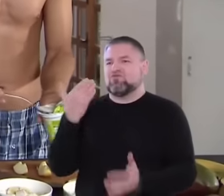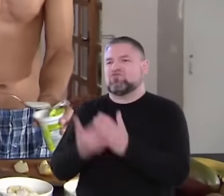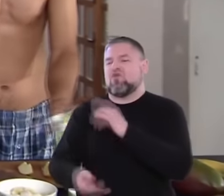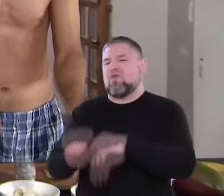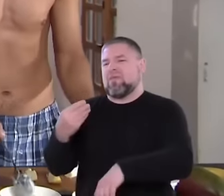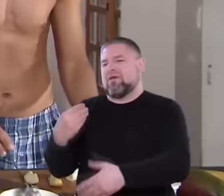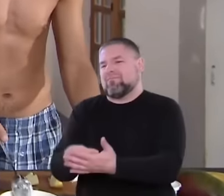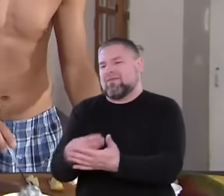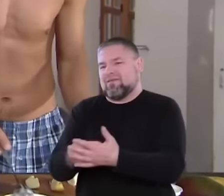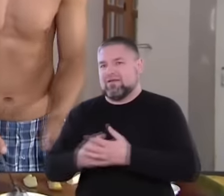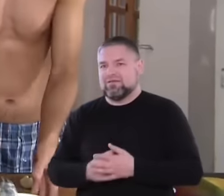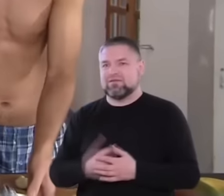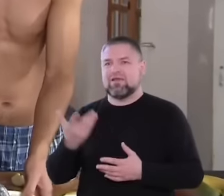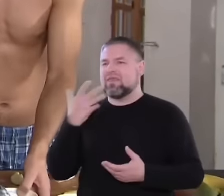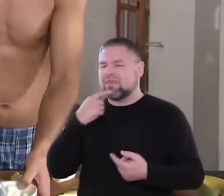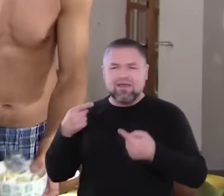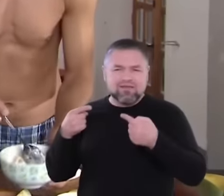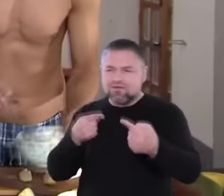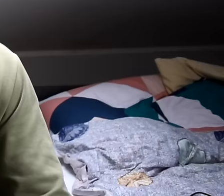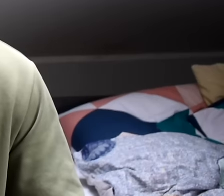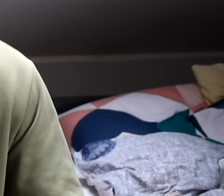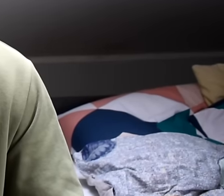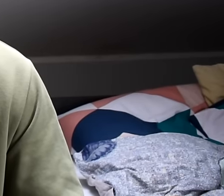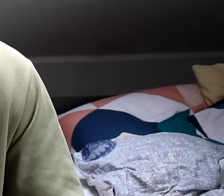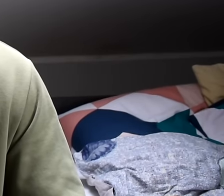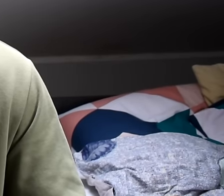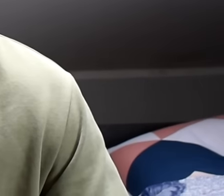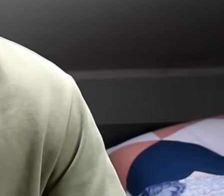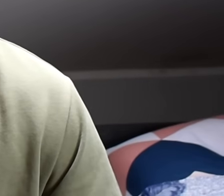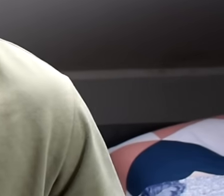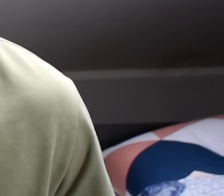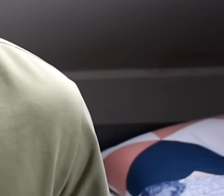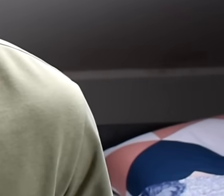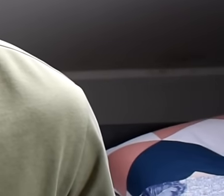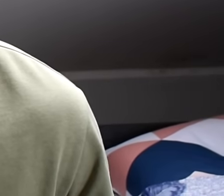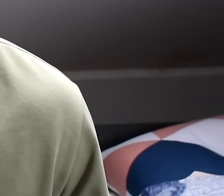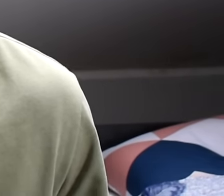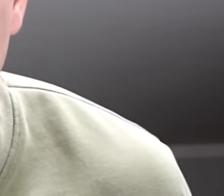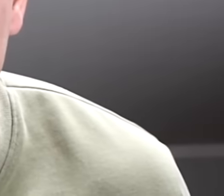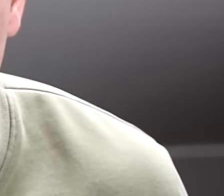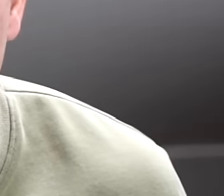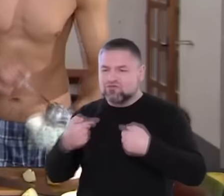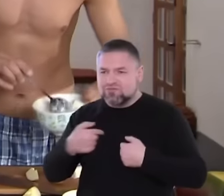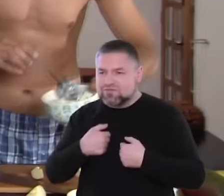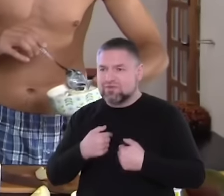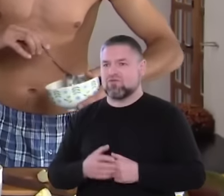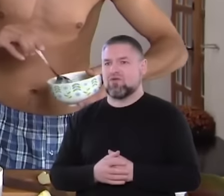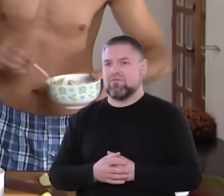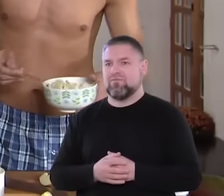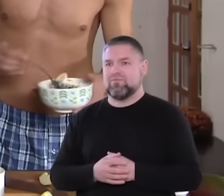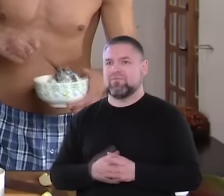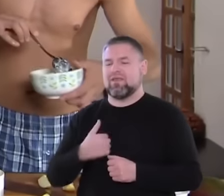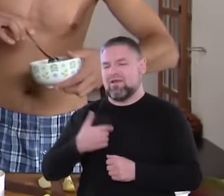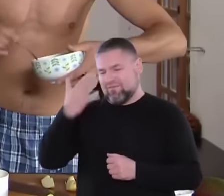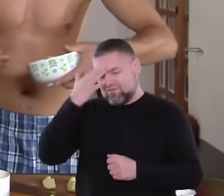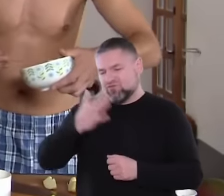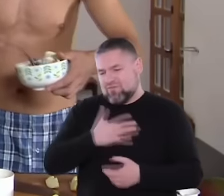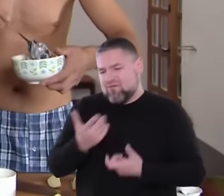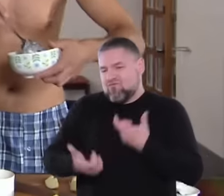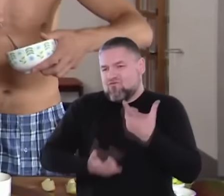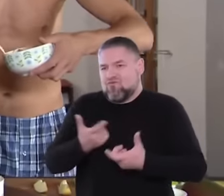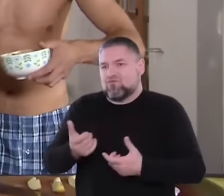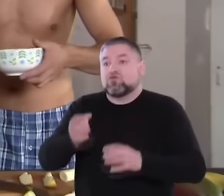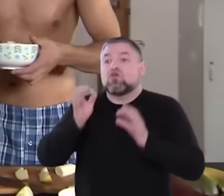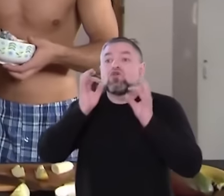kasy. Nie dyskutuj ze mną. Nie dyskutuj ze mną! Nie dość, że jestem twoją matką, to jeszcze i kochanką! Nie wiem, co mam robić.